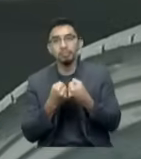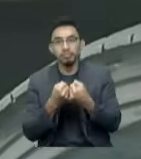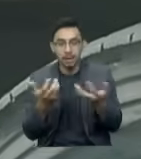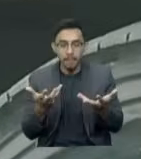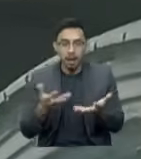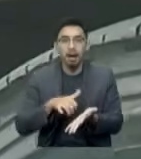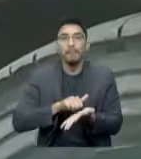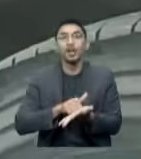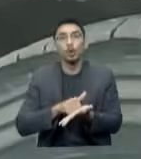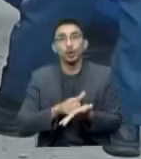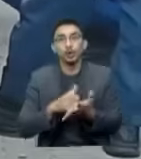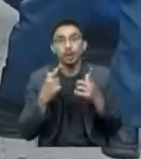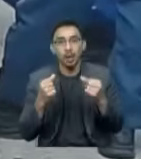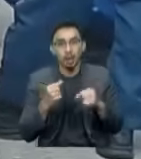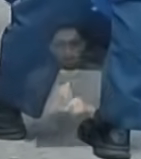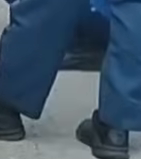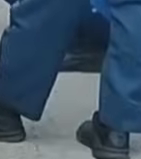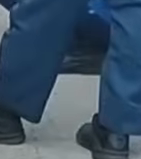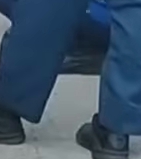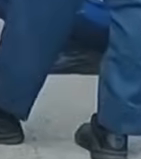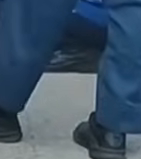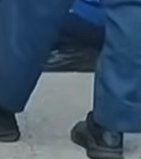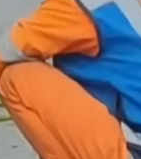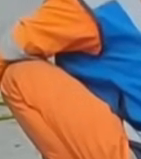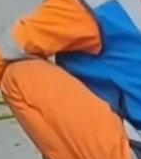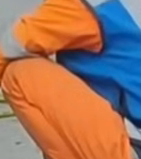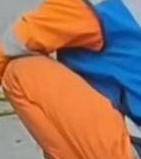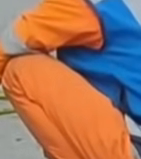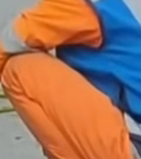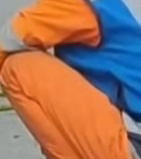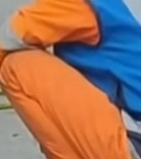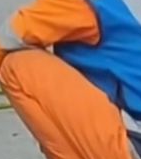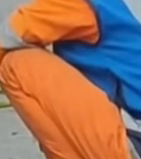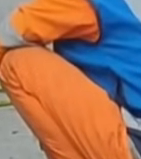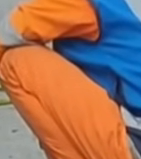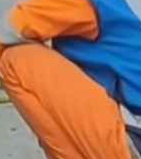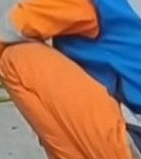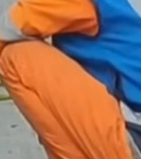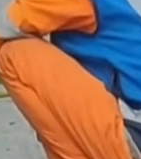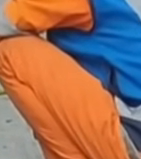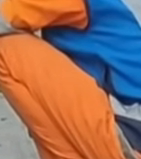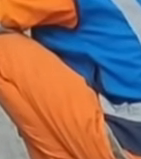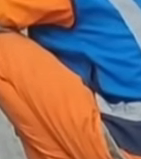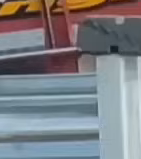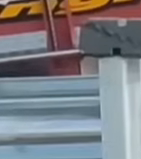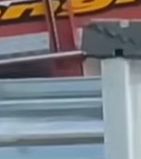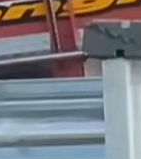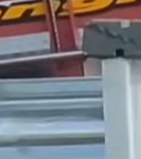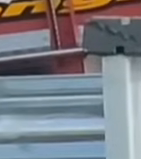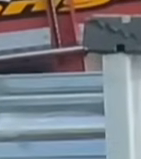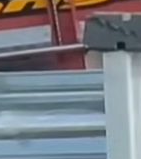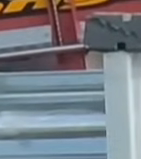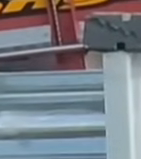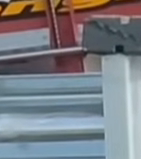Madiun. Menurut keterangan supir truk tangki gandeng, saat kejadian dirinya sedang melaju di jalur lambat dari arah Surabaya menuju Madiun. Dari